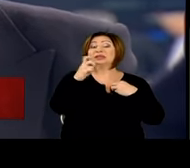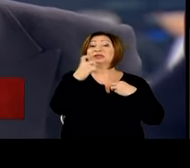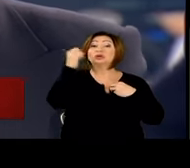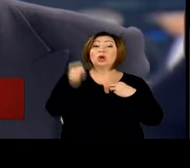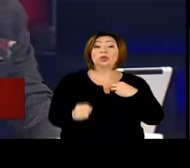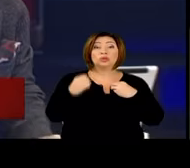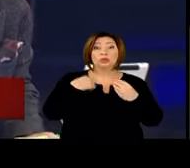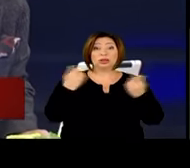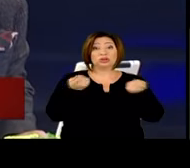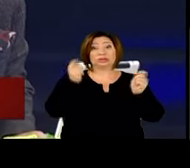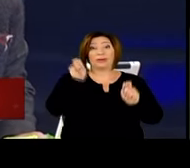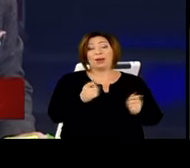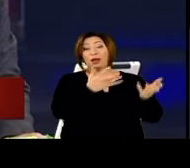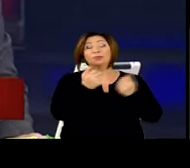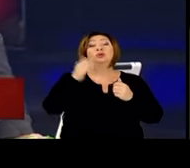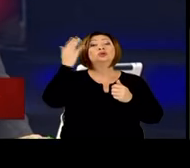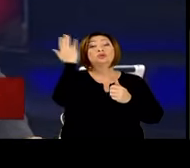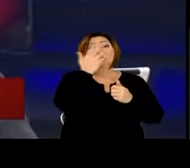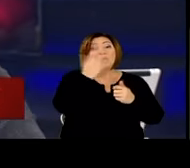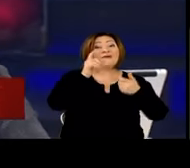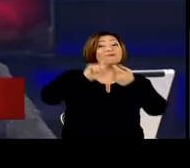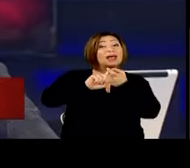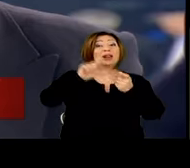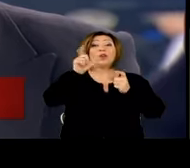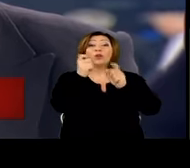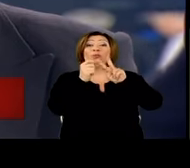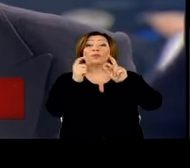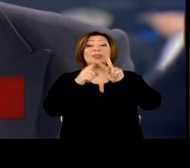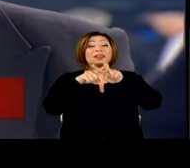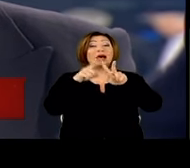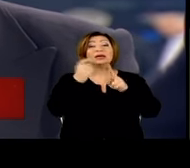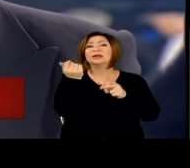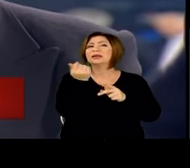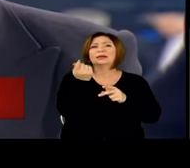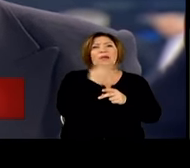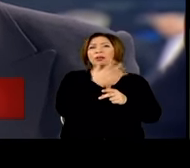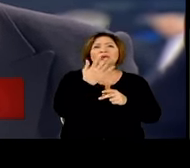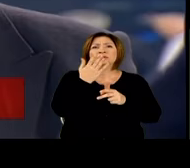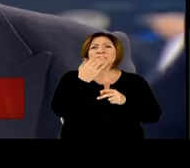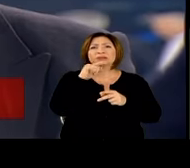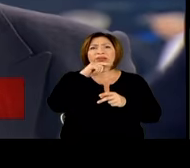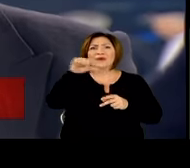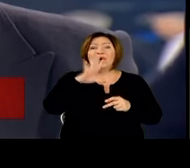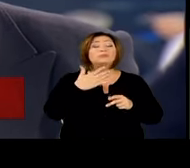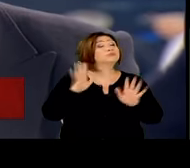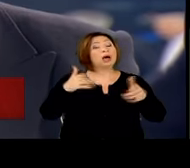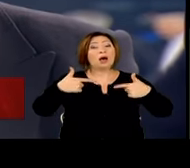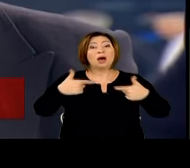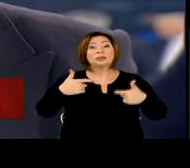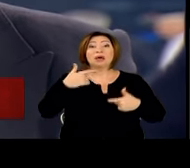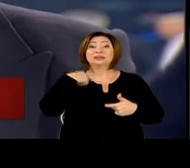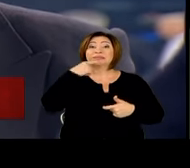senede. Peki Suriye'de ve Lübnan'da ne kadar zeytinyağı var? Bilmediğim için soruyorum. Valla bizim Hatay'da daha fazla var. Bizim